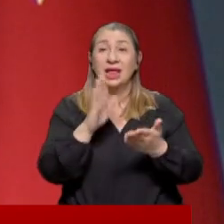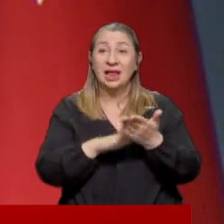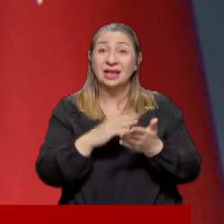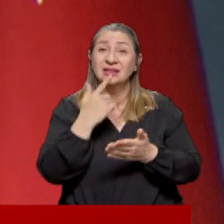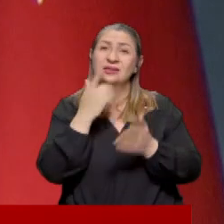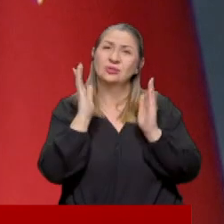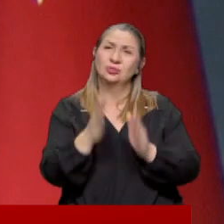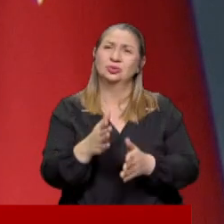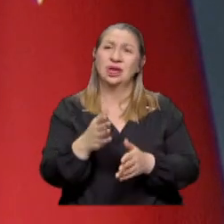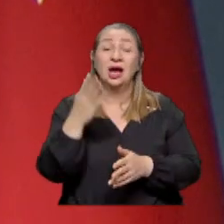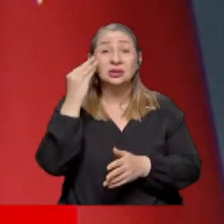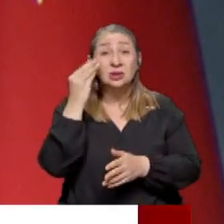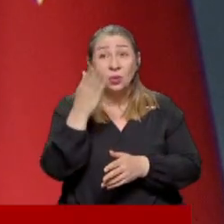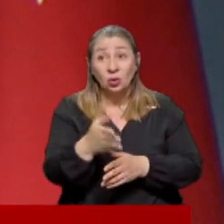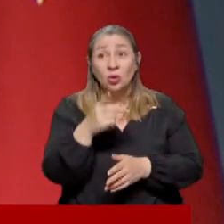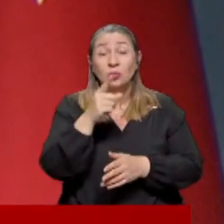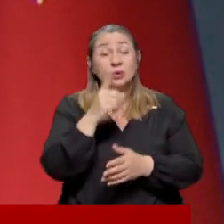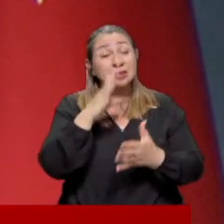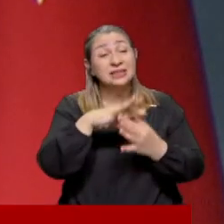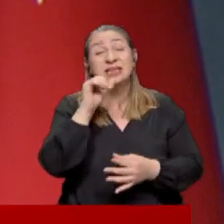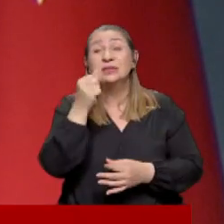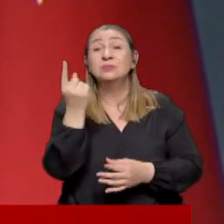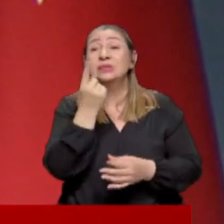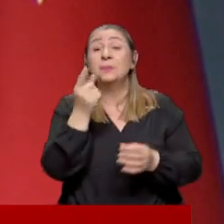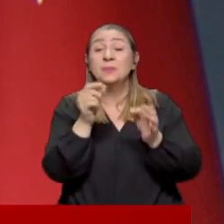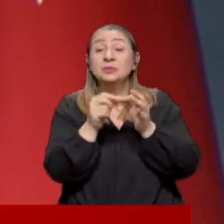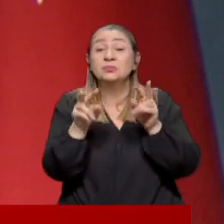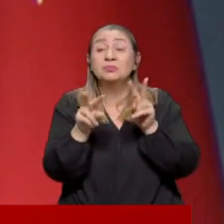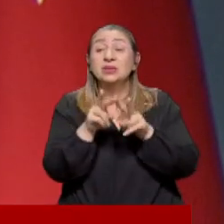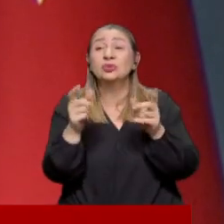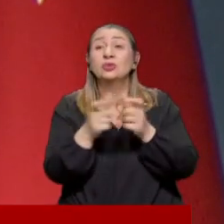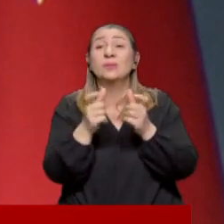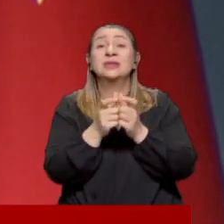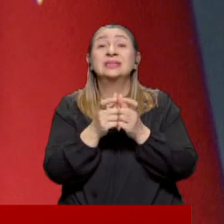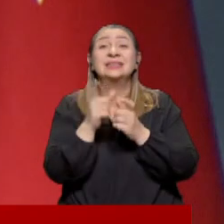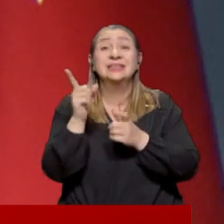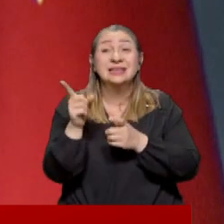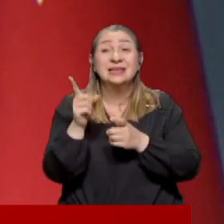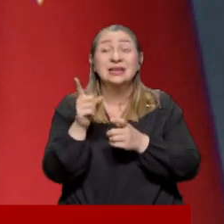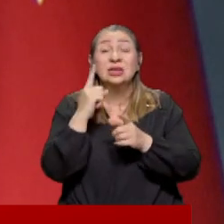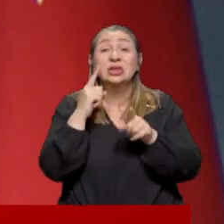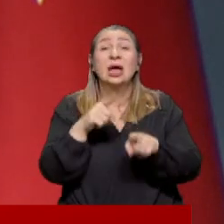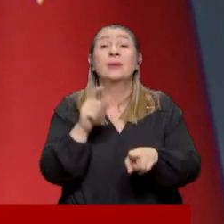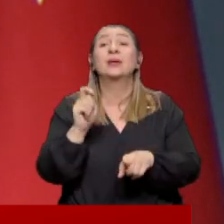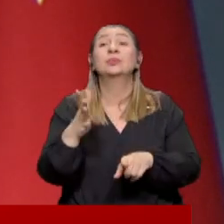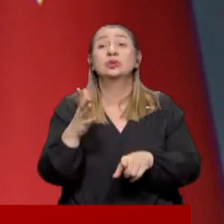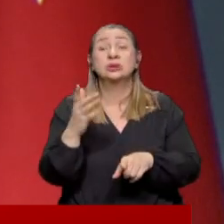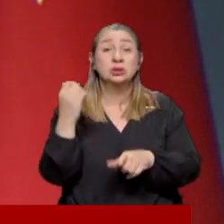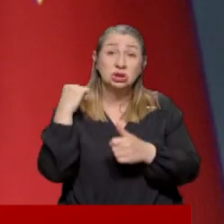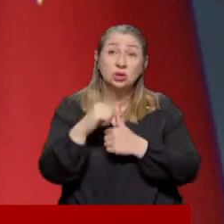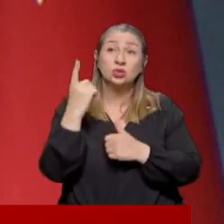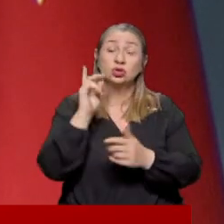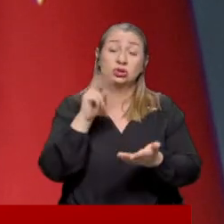diline dursun. Anlaşılan o ki bu zat hiçbir Birleşmiş Milletler toplantısını takip etmemiş. Yine dün